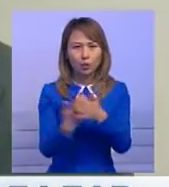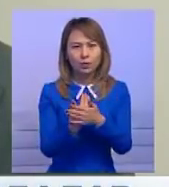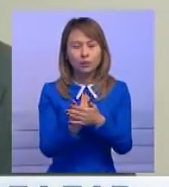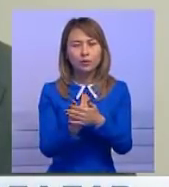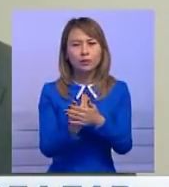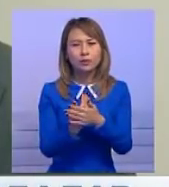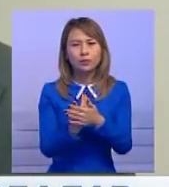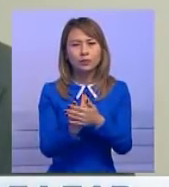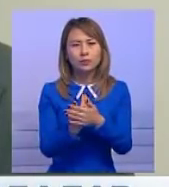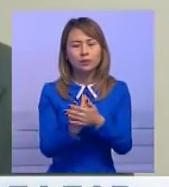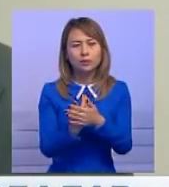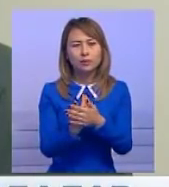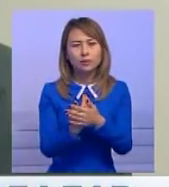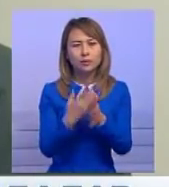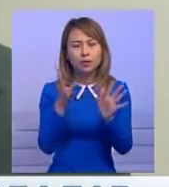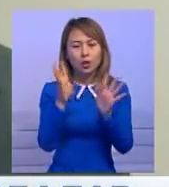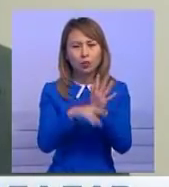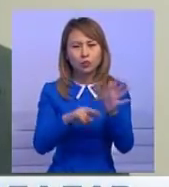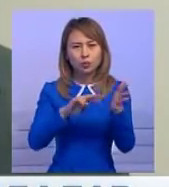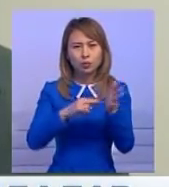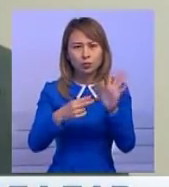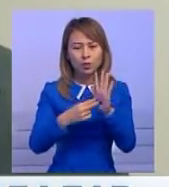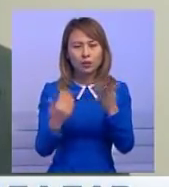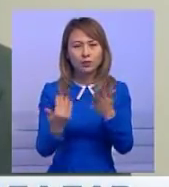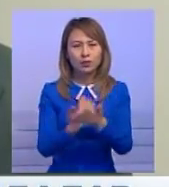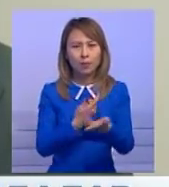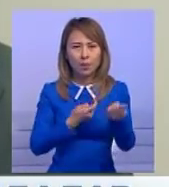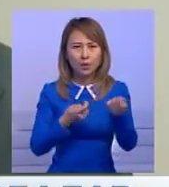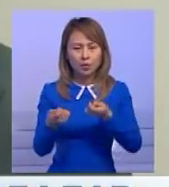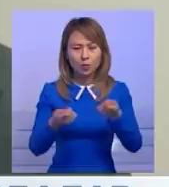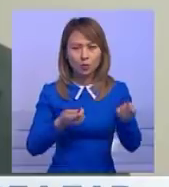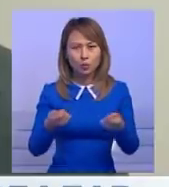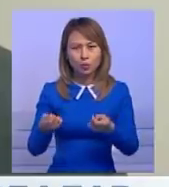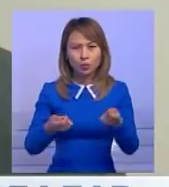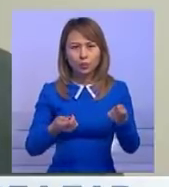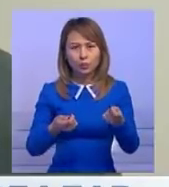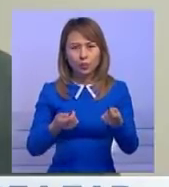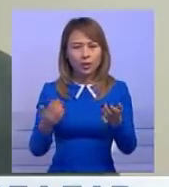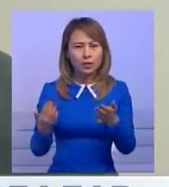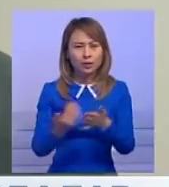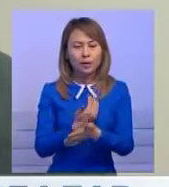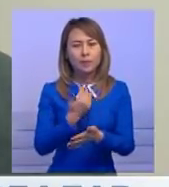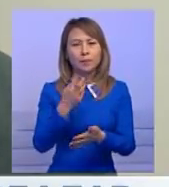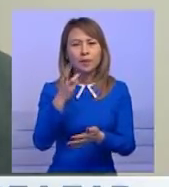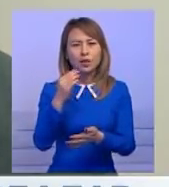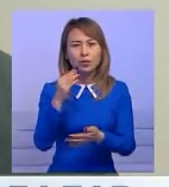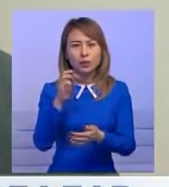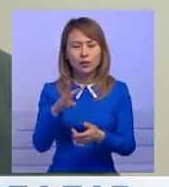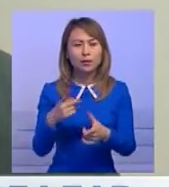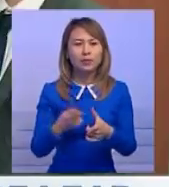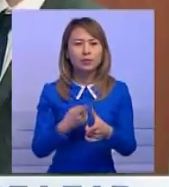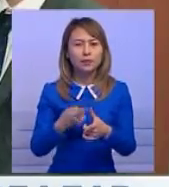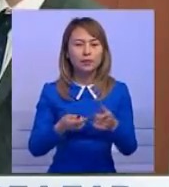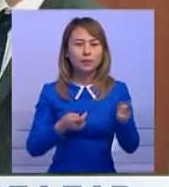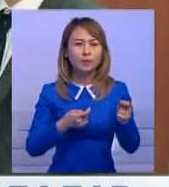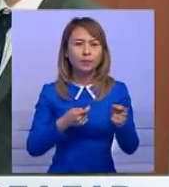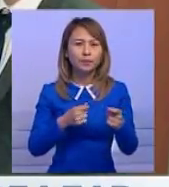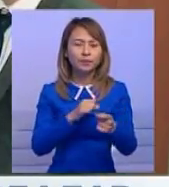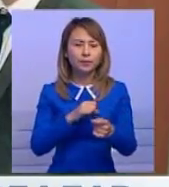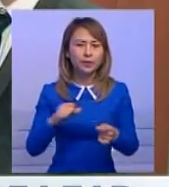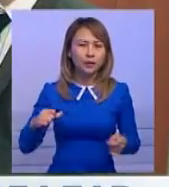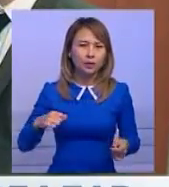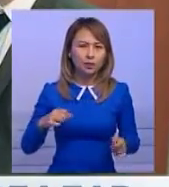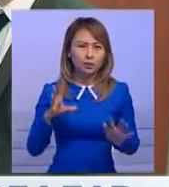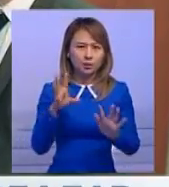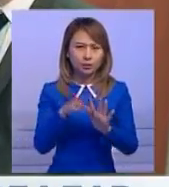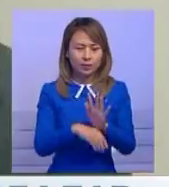арқылы жобаларды басқару барысында жаңа менеджменттерді басқару менеджментін